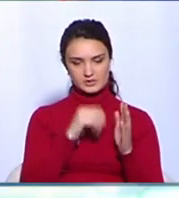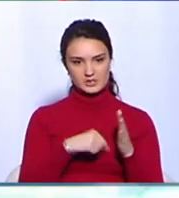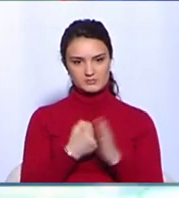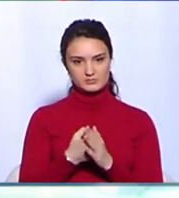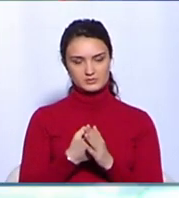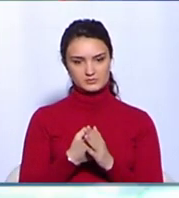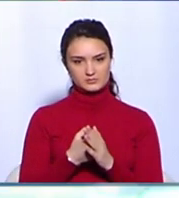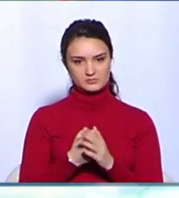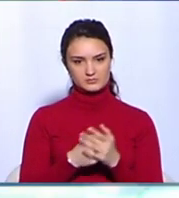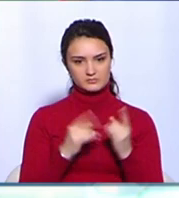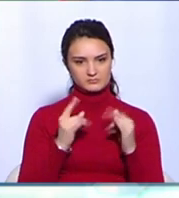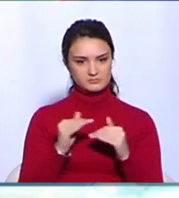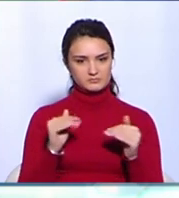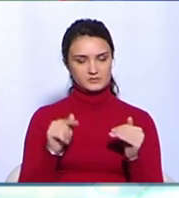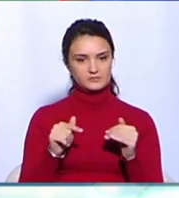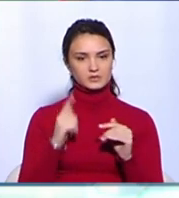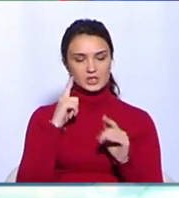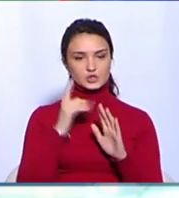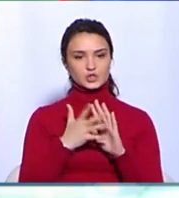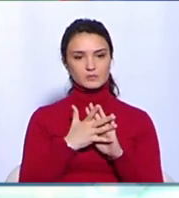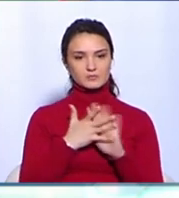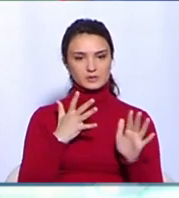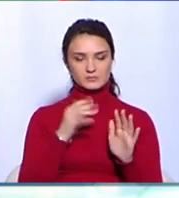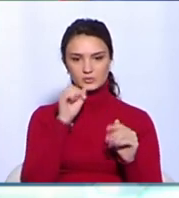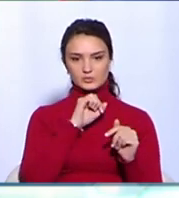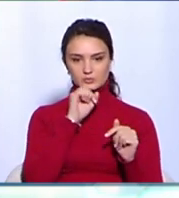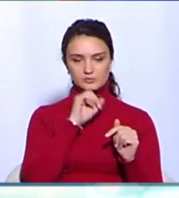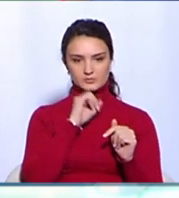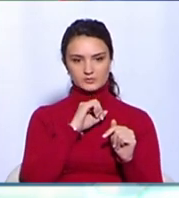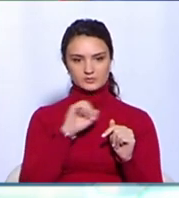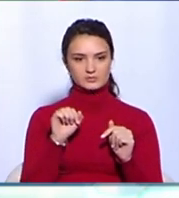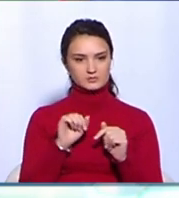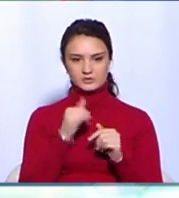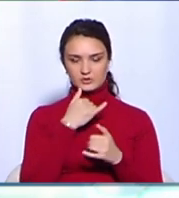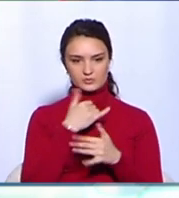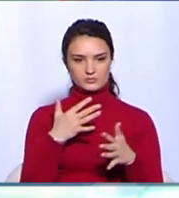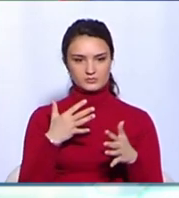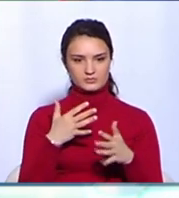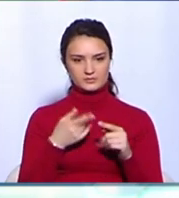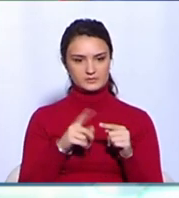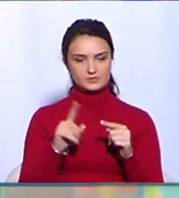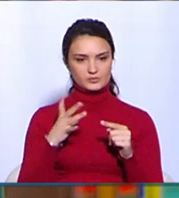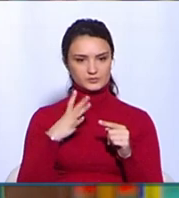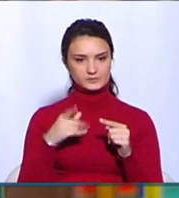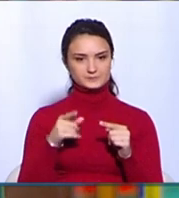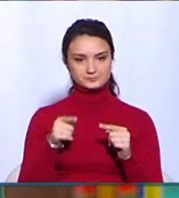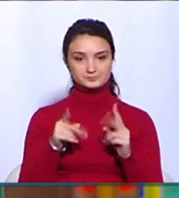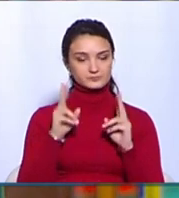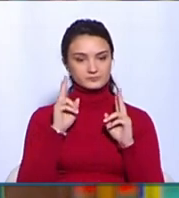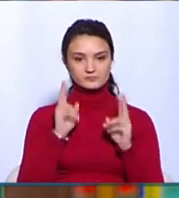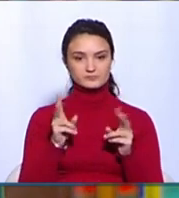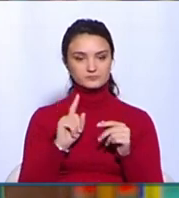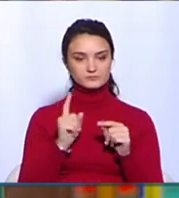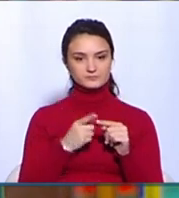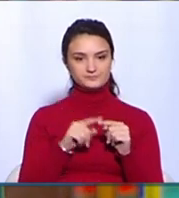ასაკამდე ბავშვს გაცნობიერებული ქურდობა არ შეუძლია ჩაიდინოს. მან არ იცის,